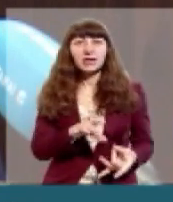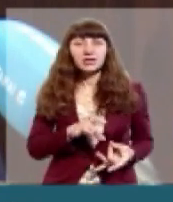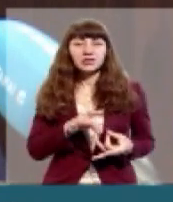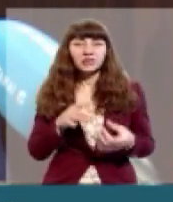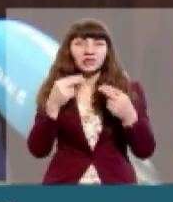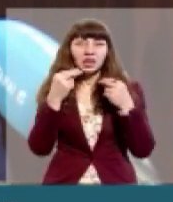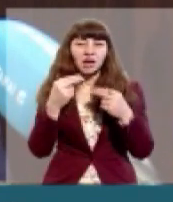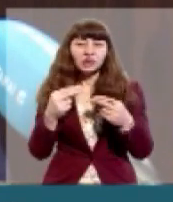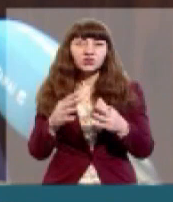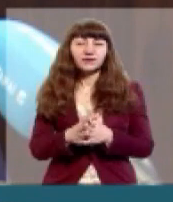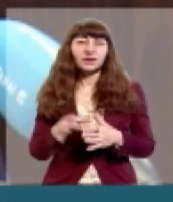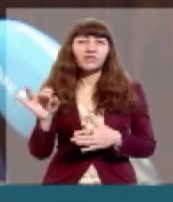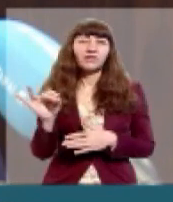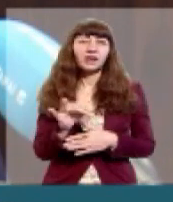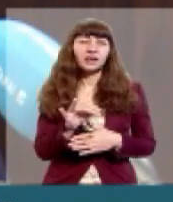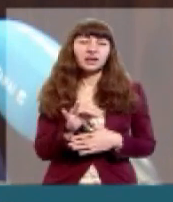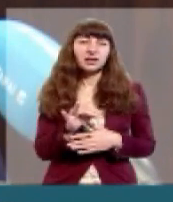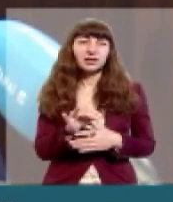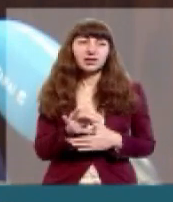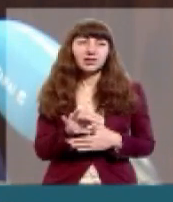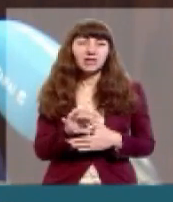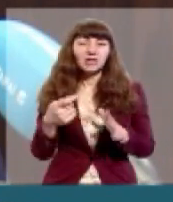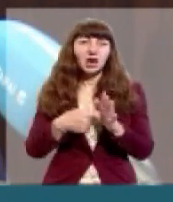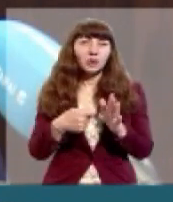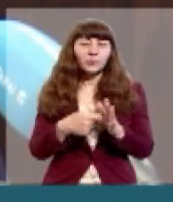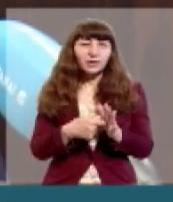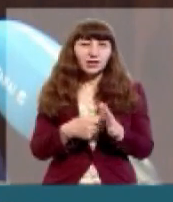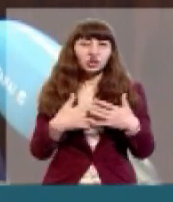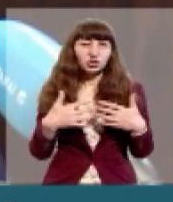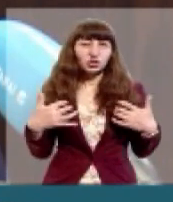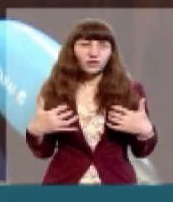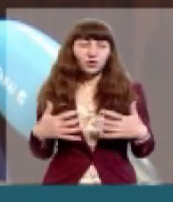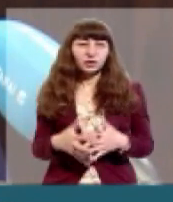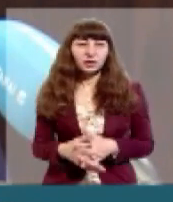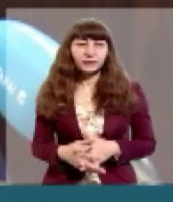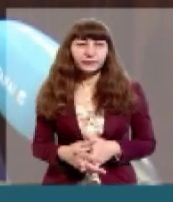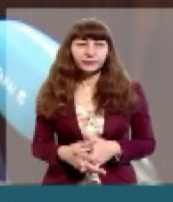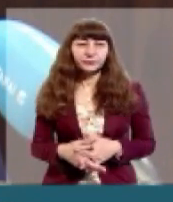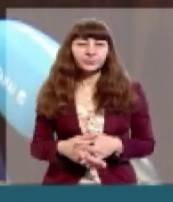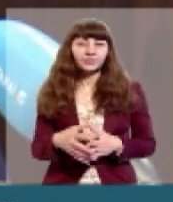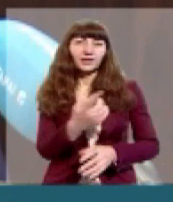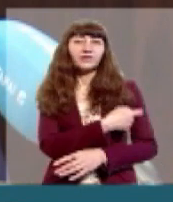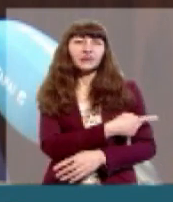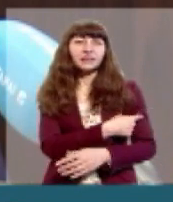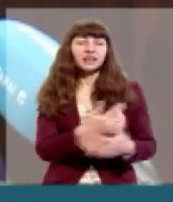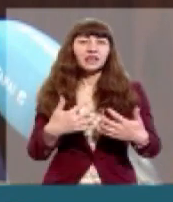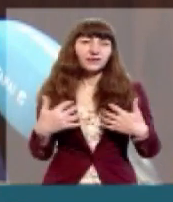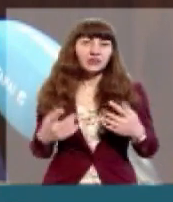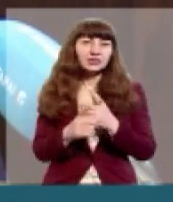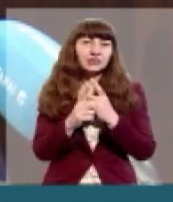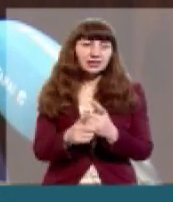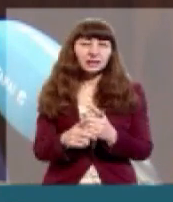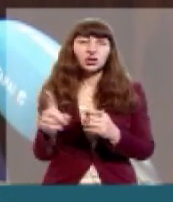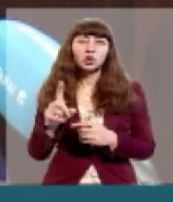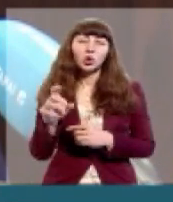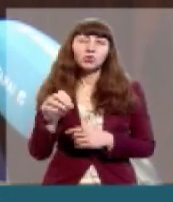хранения качественного, кормления соответствующего, ветеринарного, за